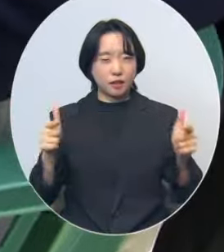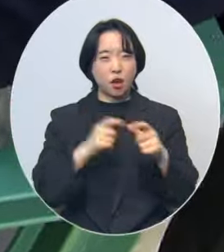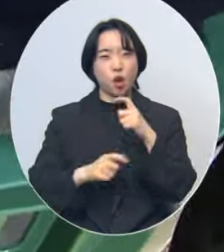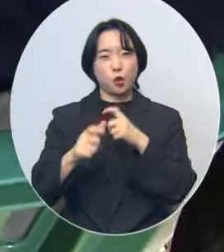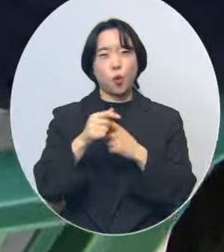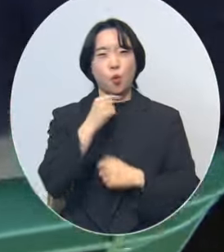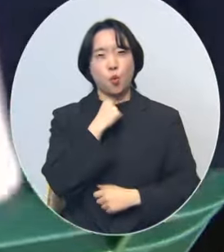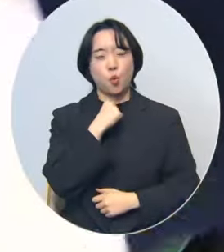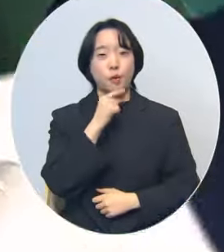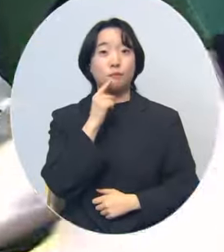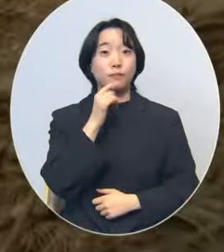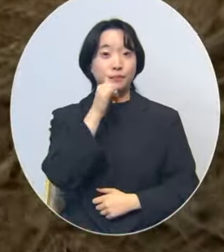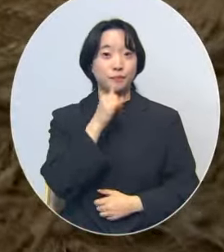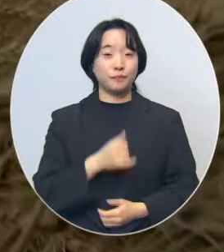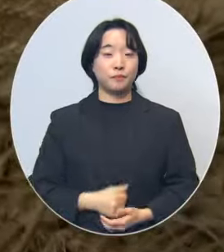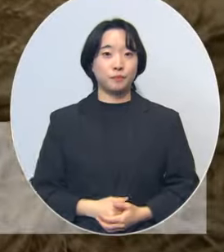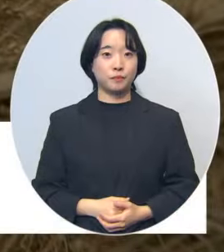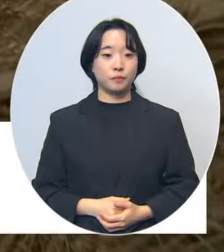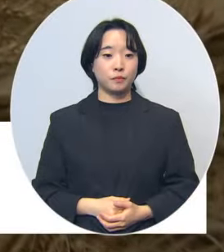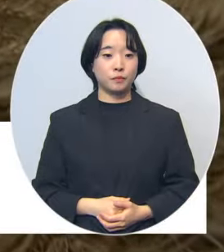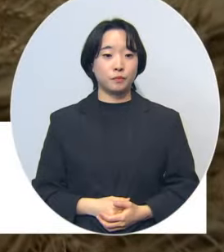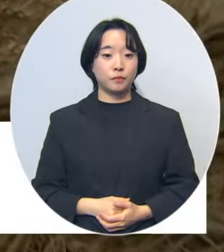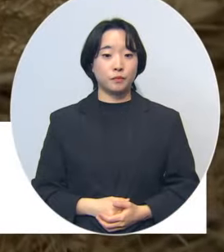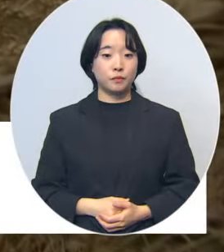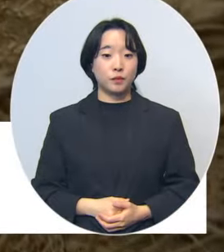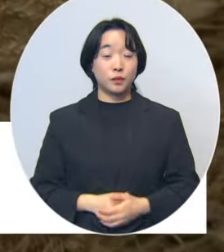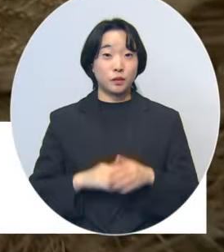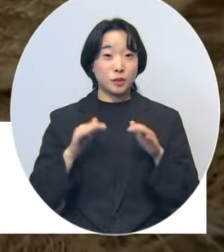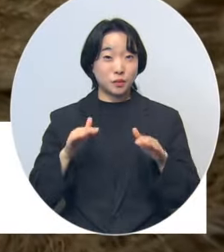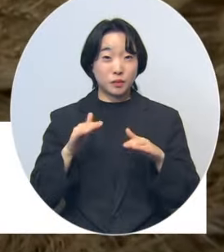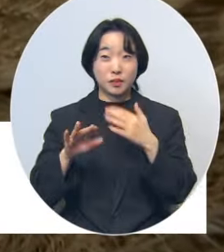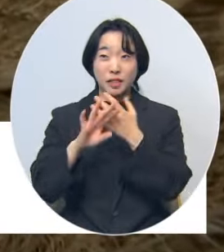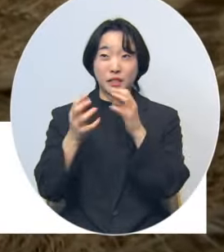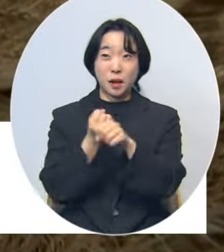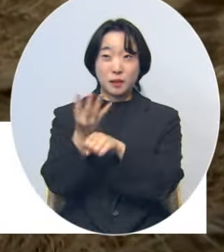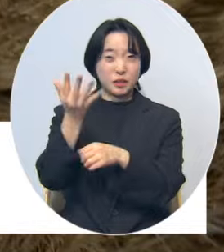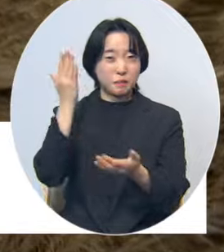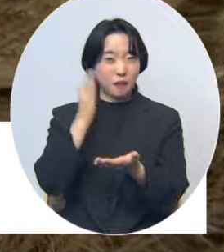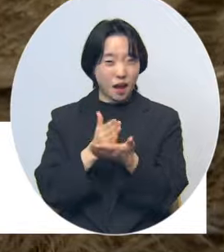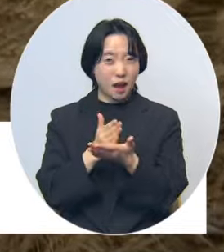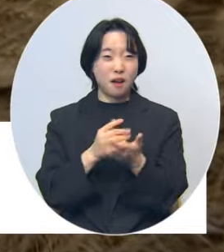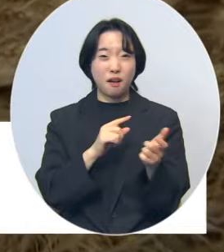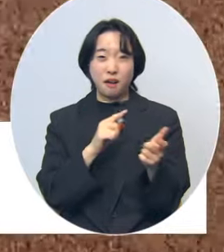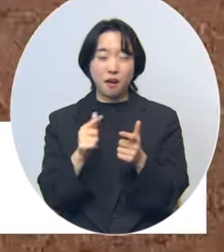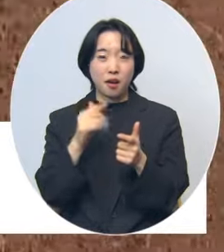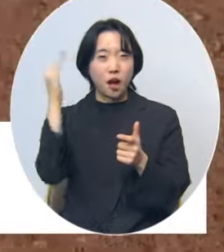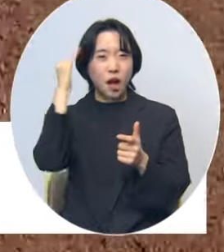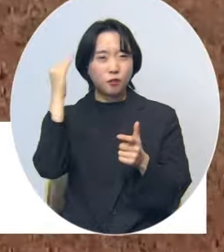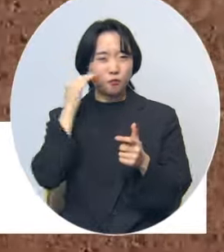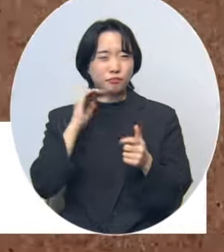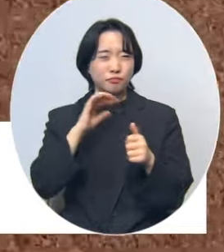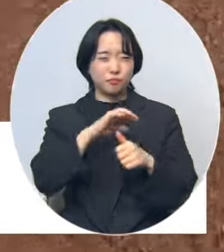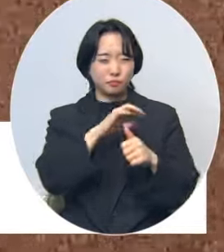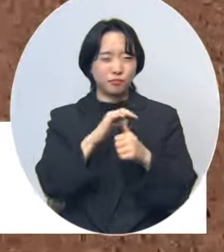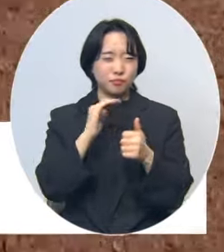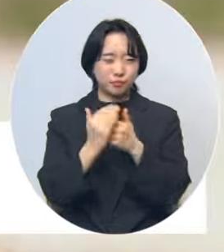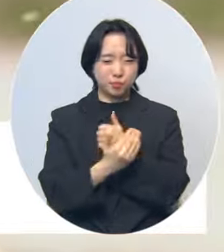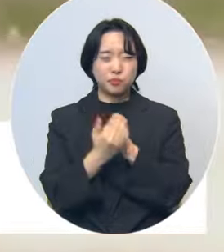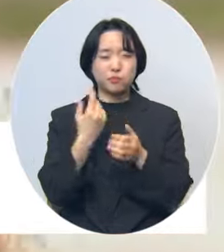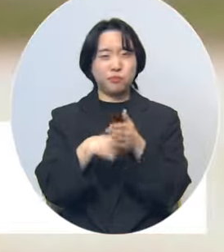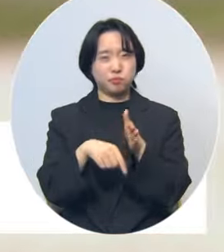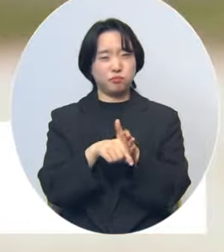목소리도 나옵니다 금지와 같은 자국민을 먼저 먹여야 살려야 한다 이런 식의 흐름들이 계속